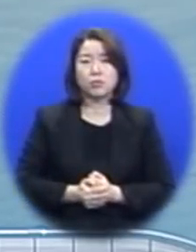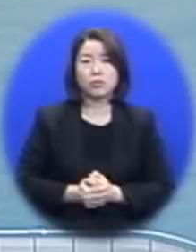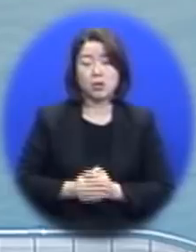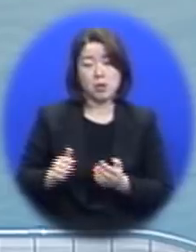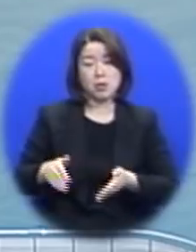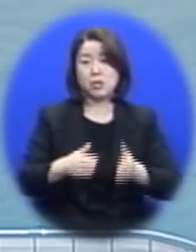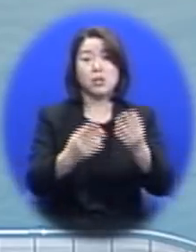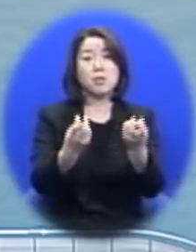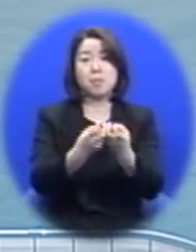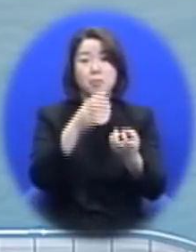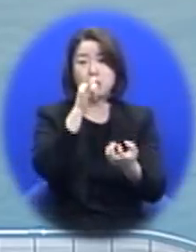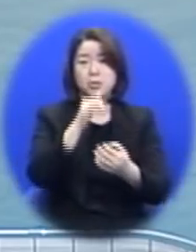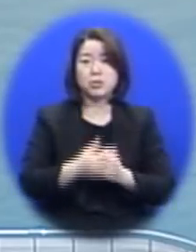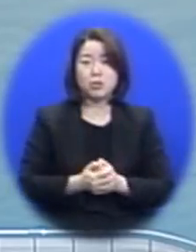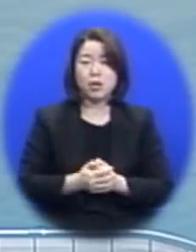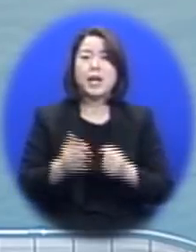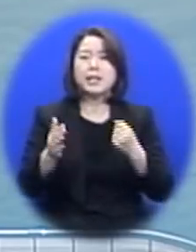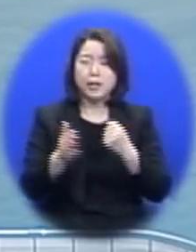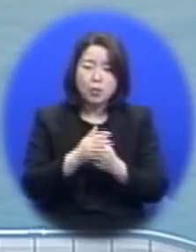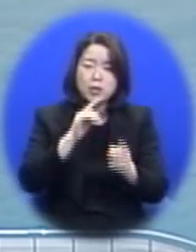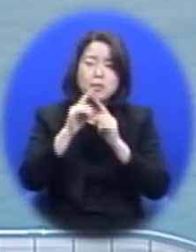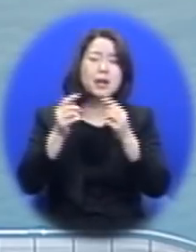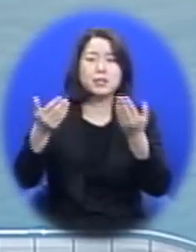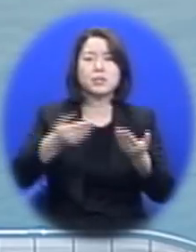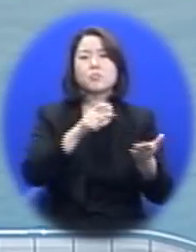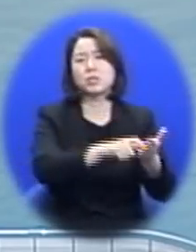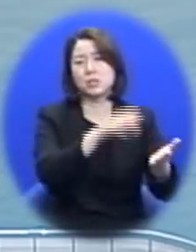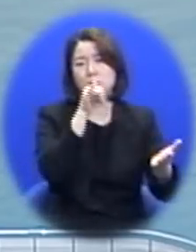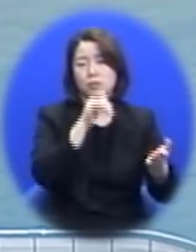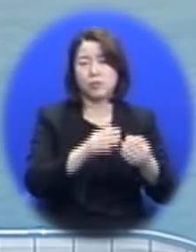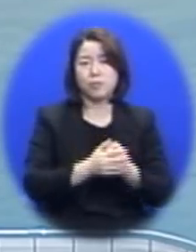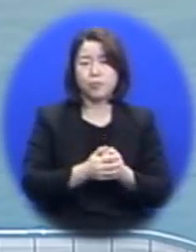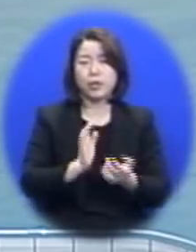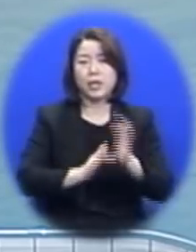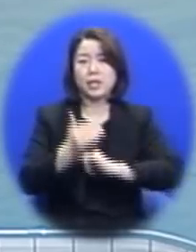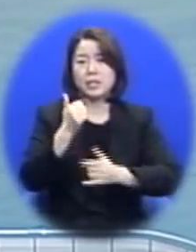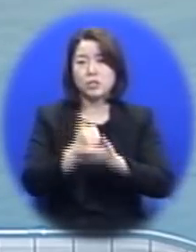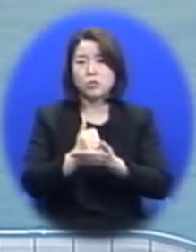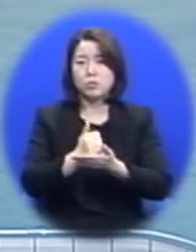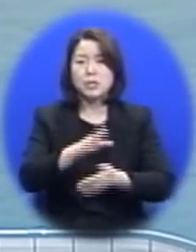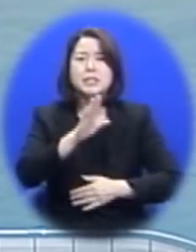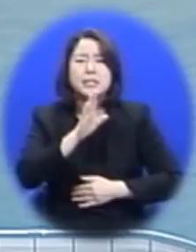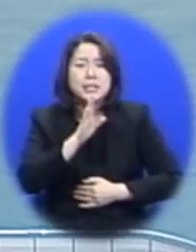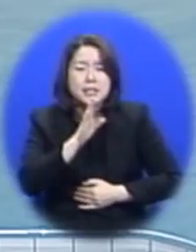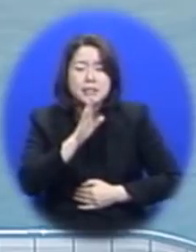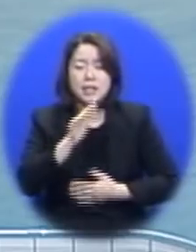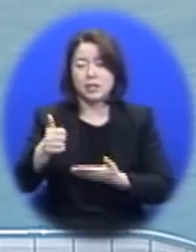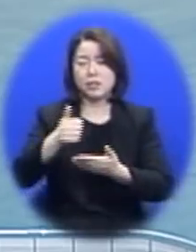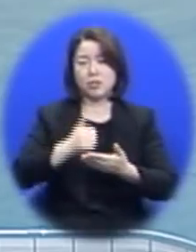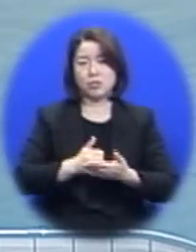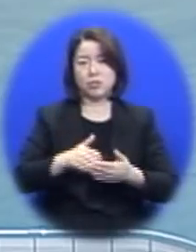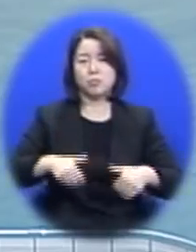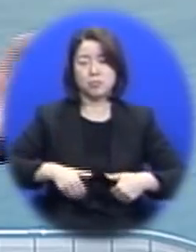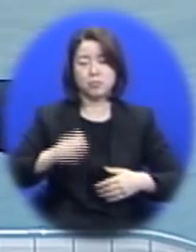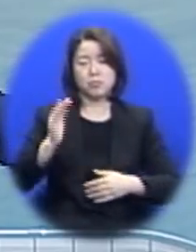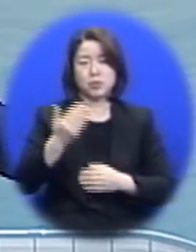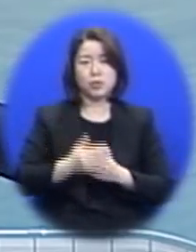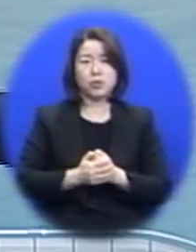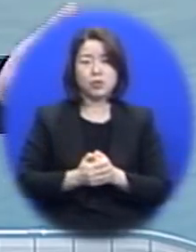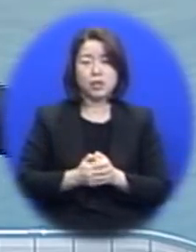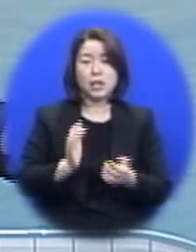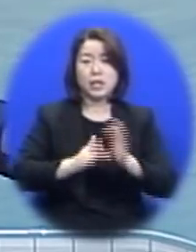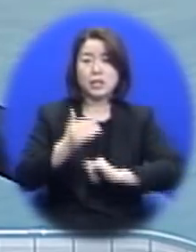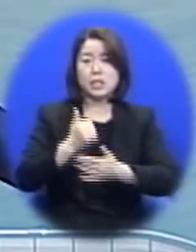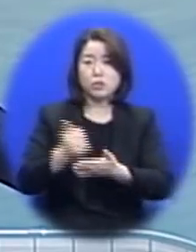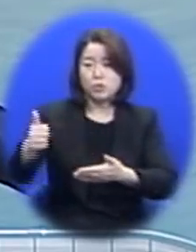길이 있어요. 그러니까 말씀하신 거죠. 예수님을 진짜 영접하는 겁니다. 예수님을